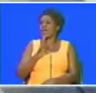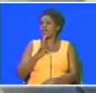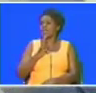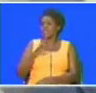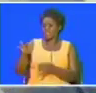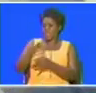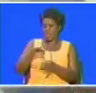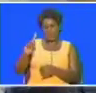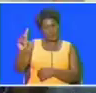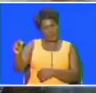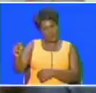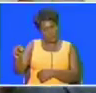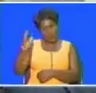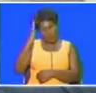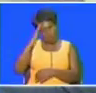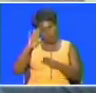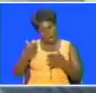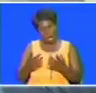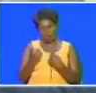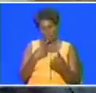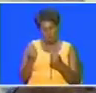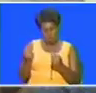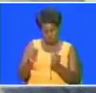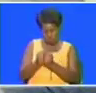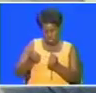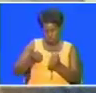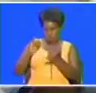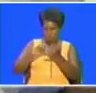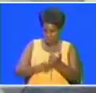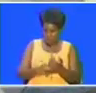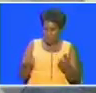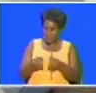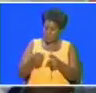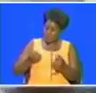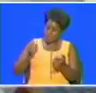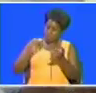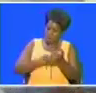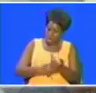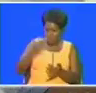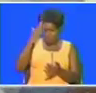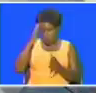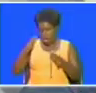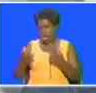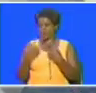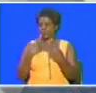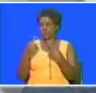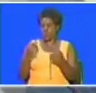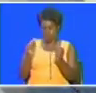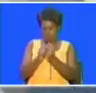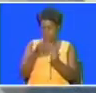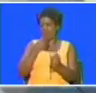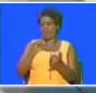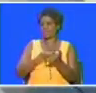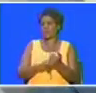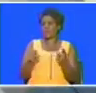ntilie chai." Jua vile unafaa kuongelesha mke wako na mke pia jua vile unafaa kuongelesha mme wako. Na wale wafanyikazi, wale mama wameka wafanyikazi mpaka